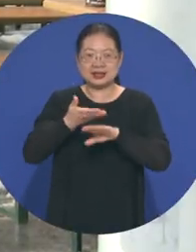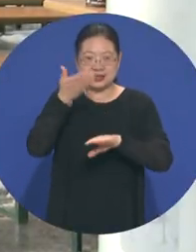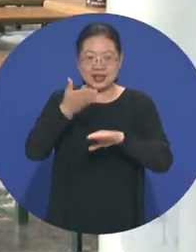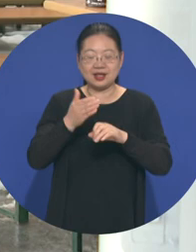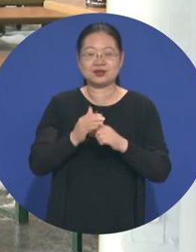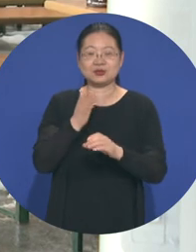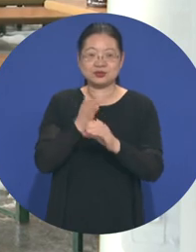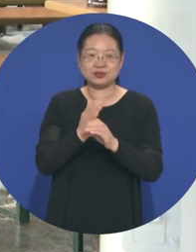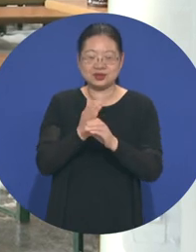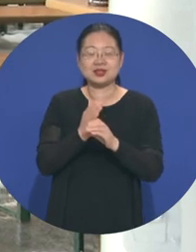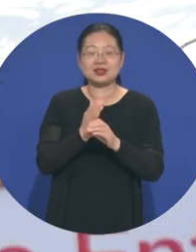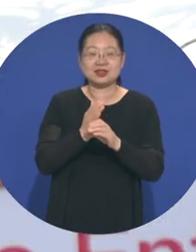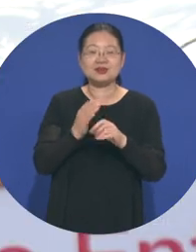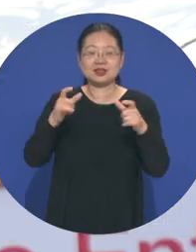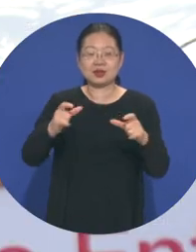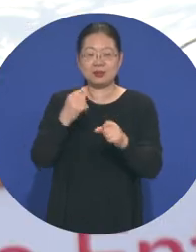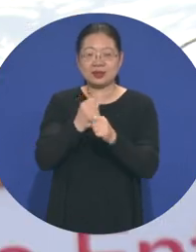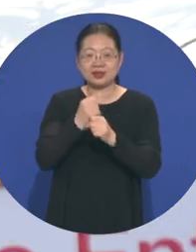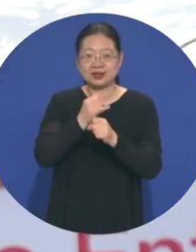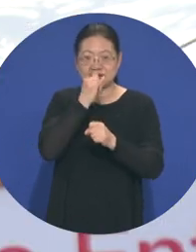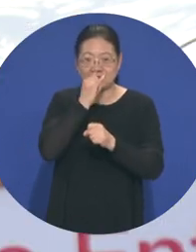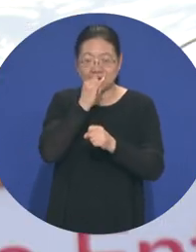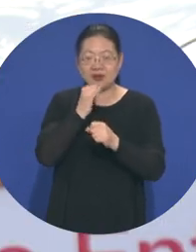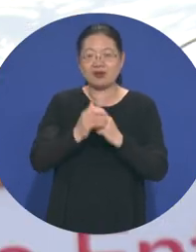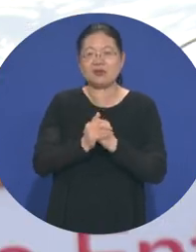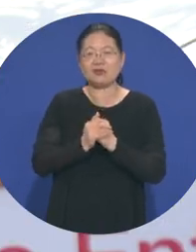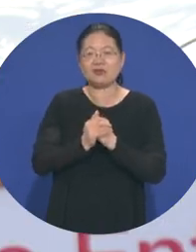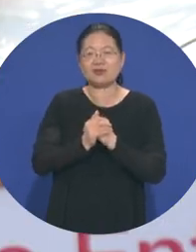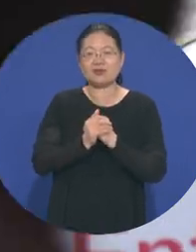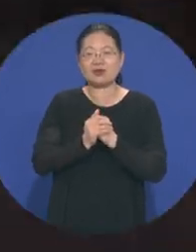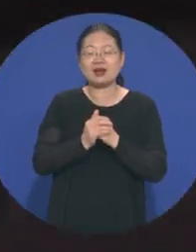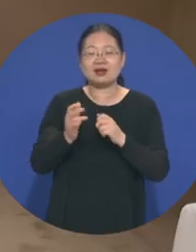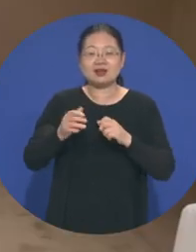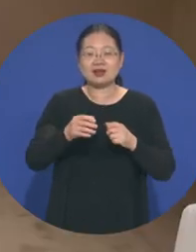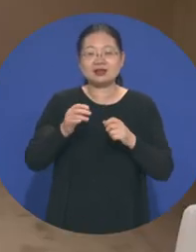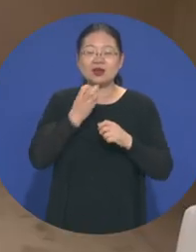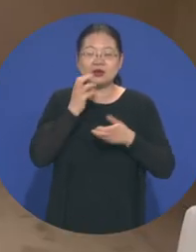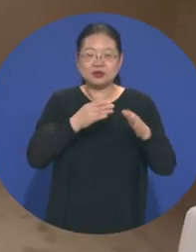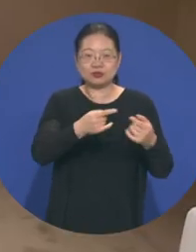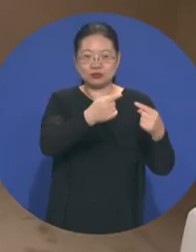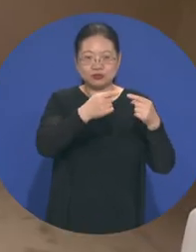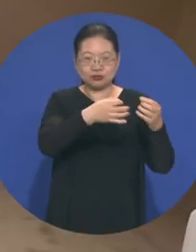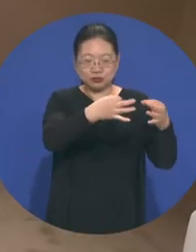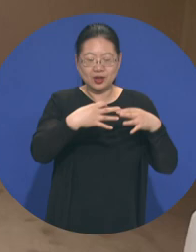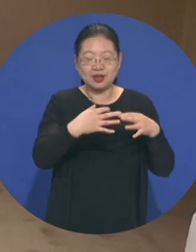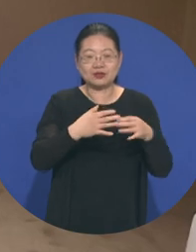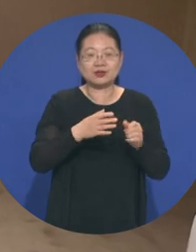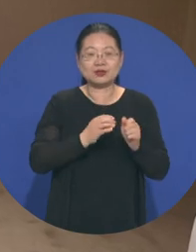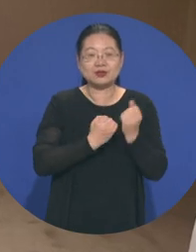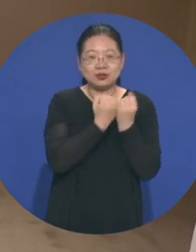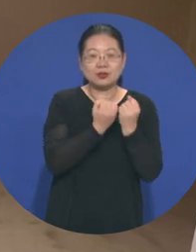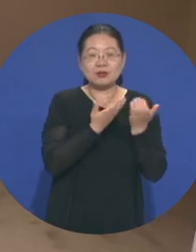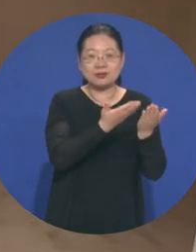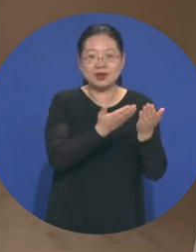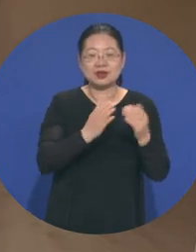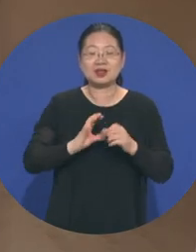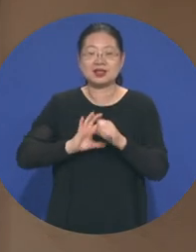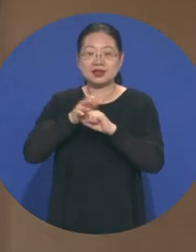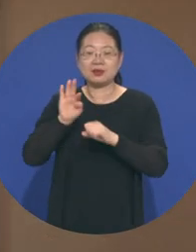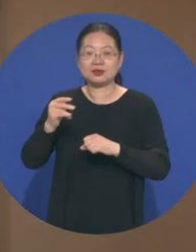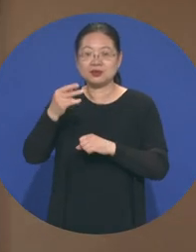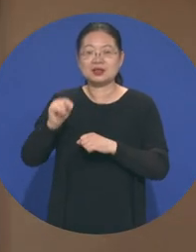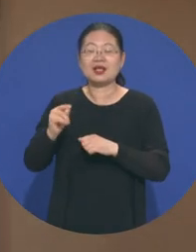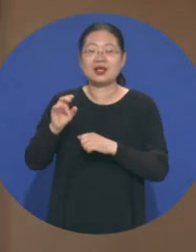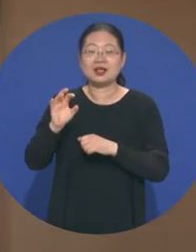창업 공간 프로젝트를 소개하며 경기도에 투자할 것을 적극 세일즈했습니다. 이런 끈질긴 노력 끝에 세계적 반도체 소재